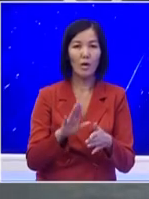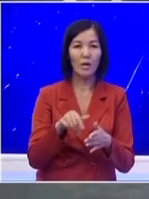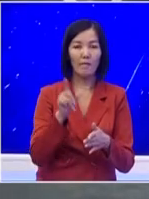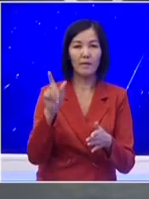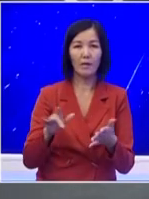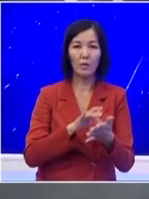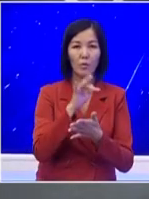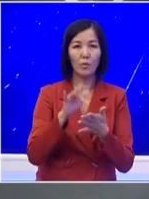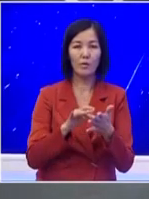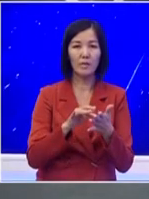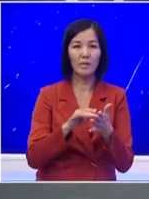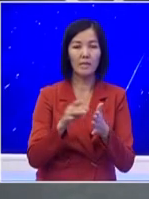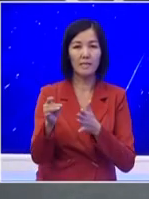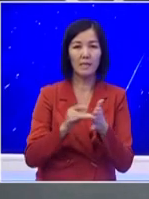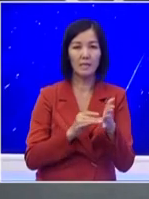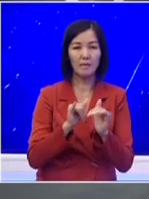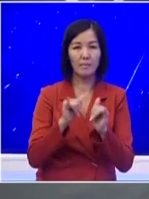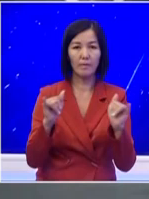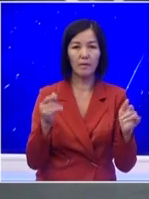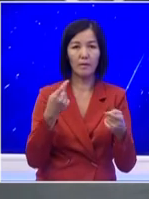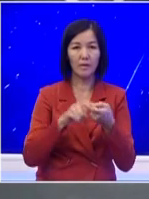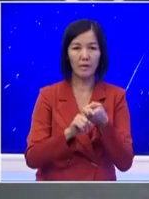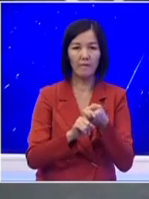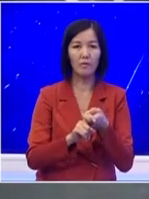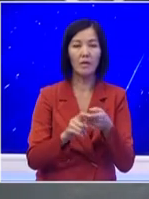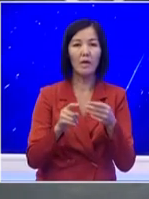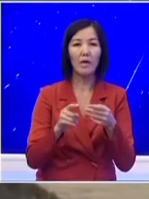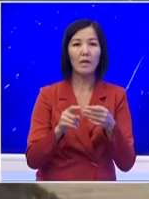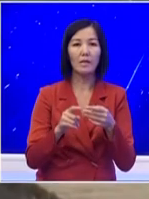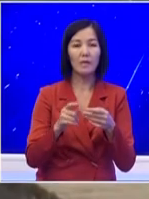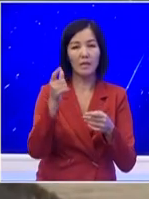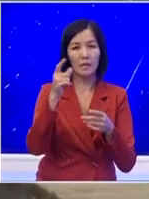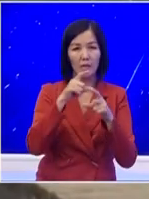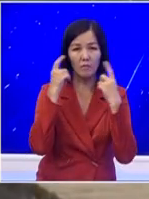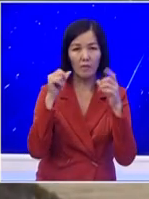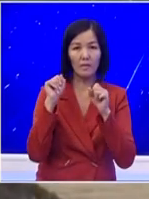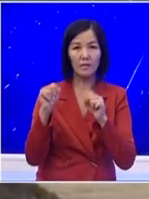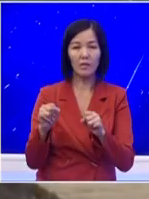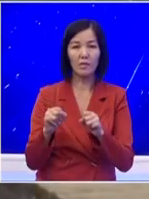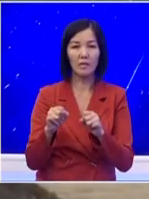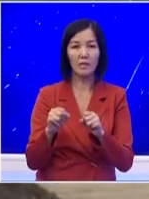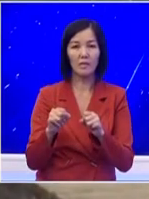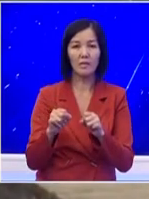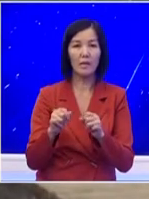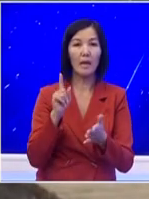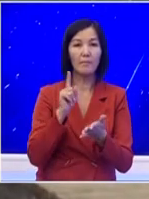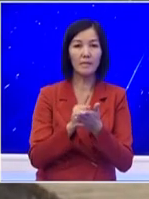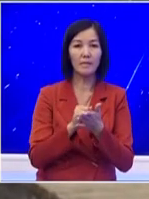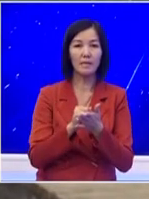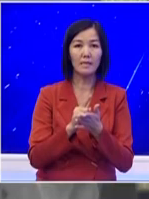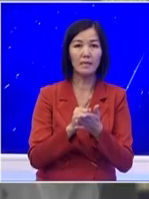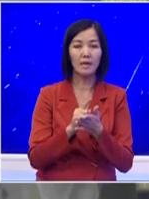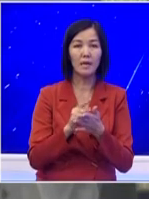приняла в связи с резким ростом числа заражений коронавирусом. Так, ношение индивидуальных средств защиты органов дыхания стало обязательным в